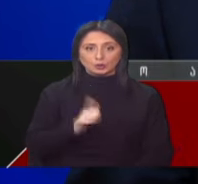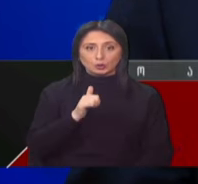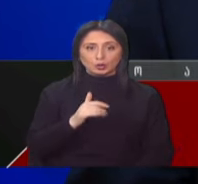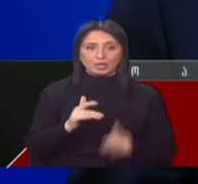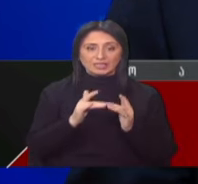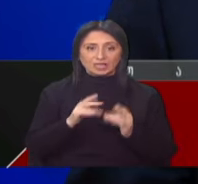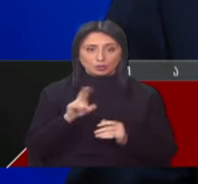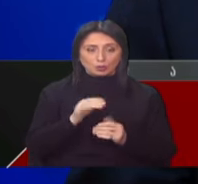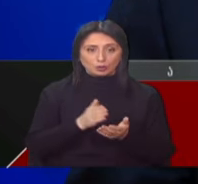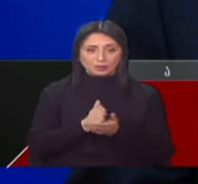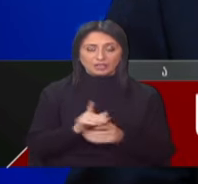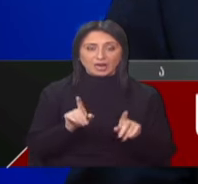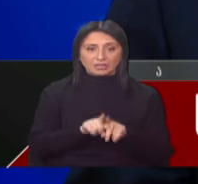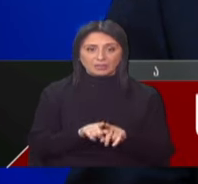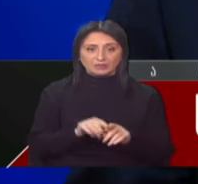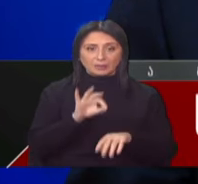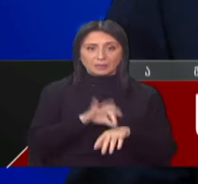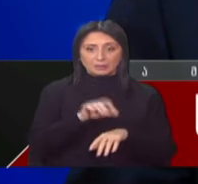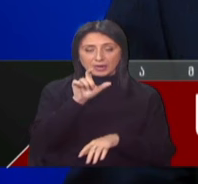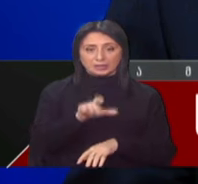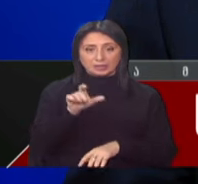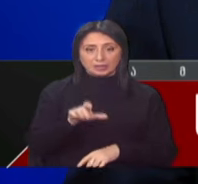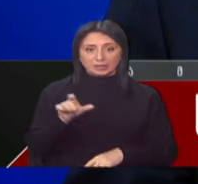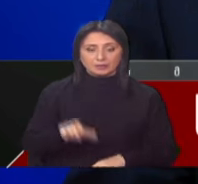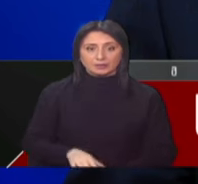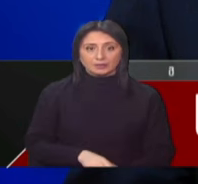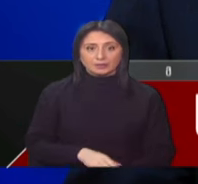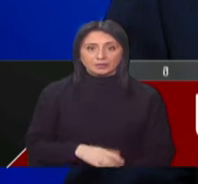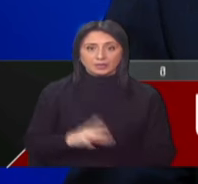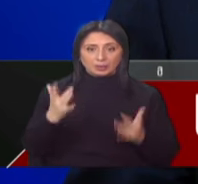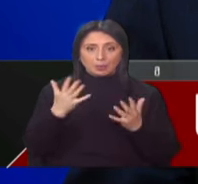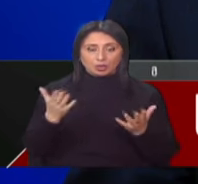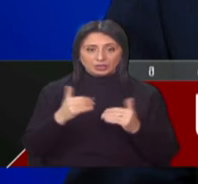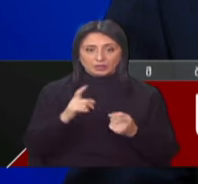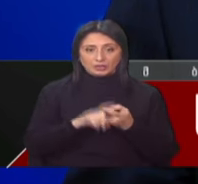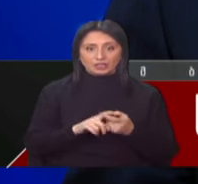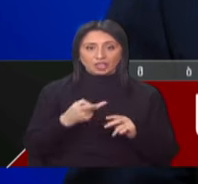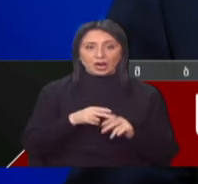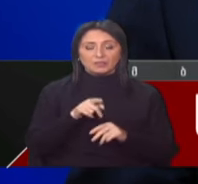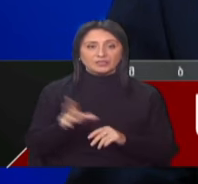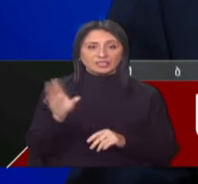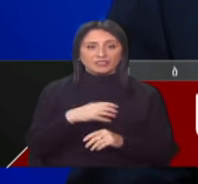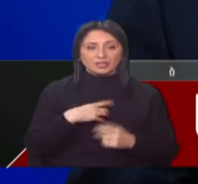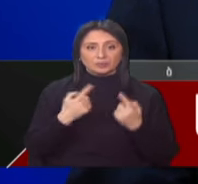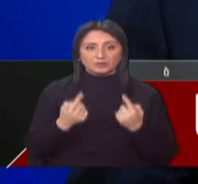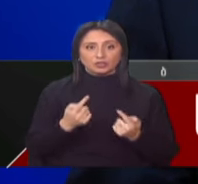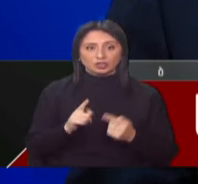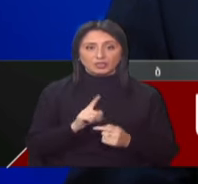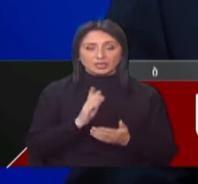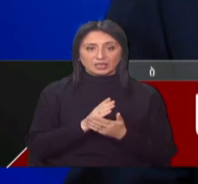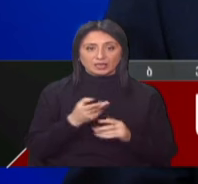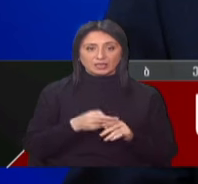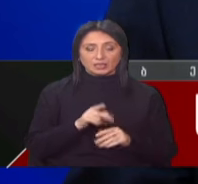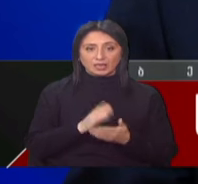საწოლ ფონდის მიმართულებით, ასევე პაციენტების მოზიდვასთან დაკავშირებით. ამისთვის ყველაზე მნიშვნელოვანი რაც არის, ეს